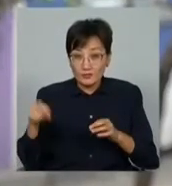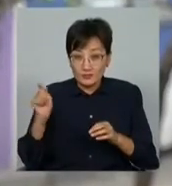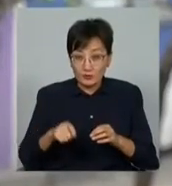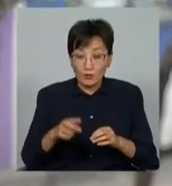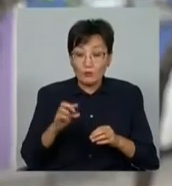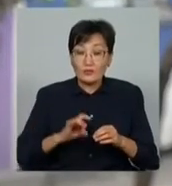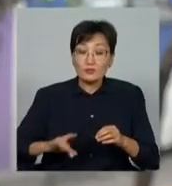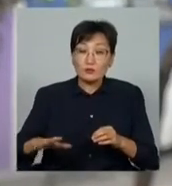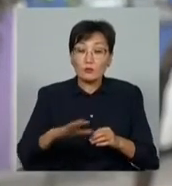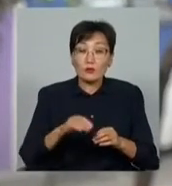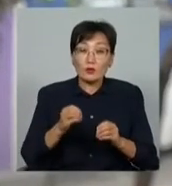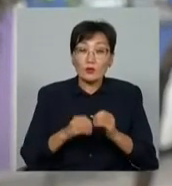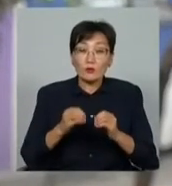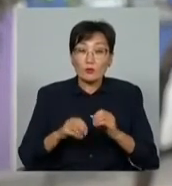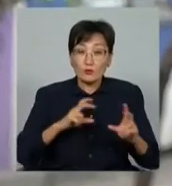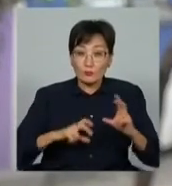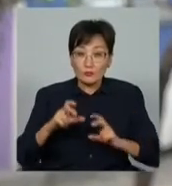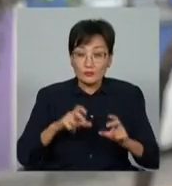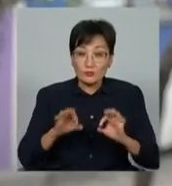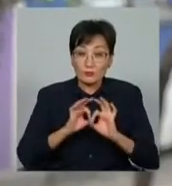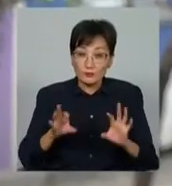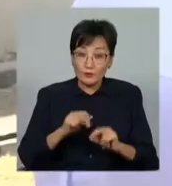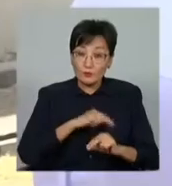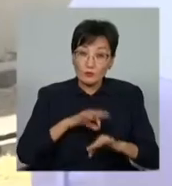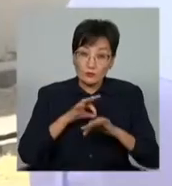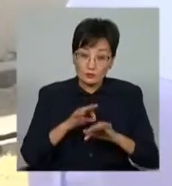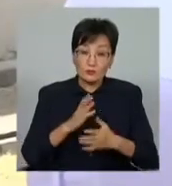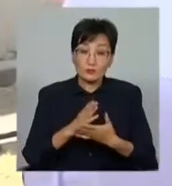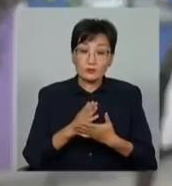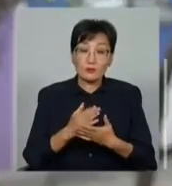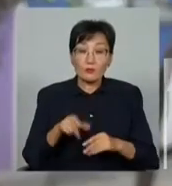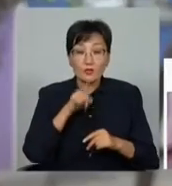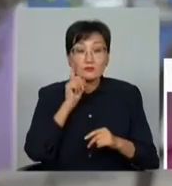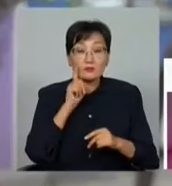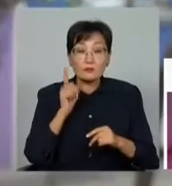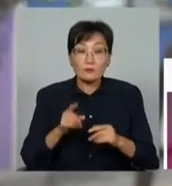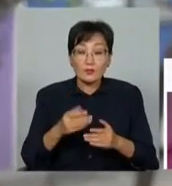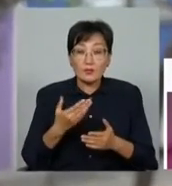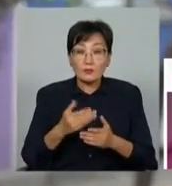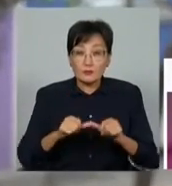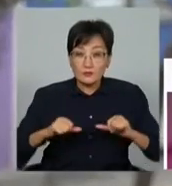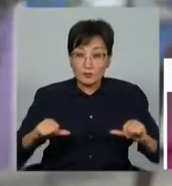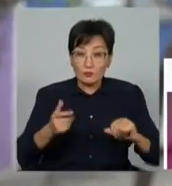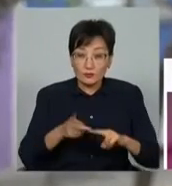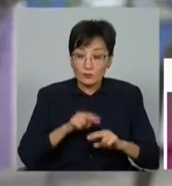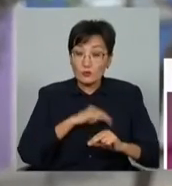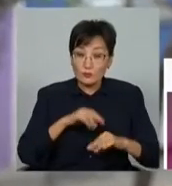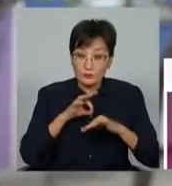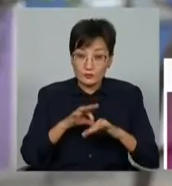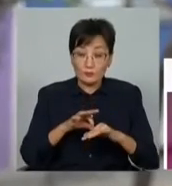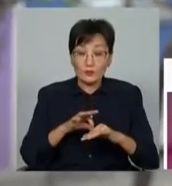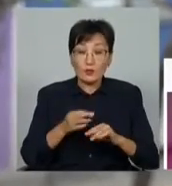бойынша 10 оқу мекемесінде үгіт-насихат жұмыстары жүргізілген болатын. Жастар кеңесі осы жұмысты жүргізіп отыр,